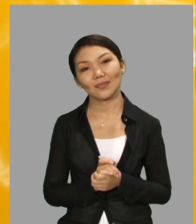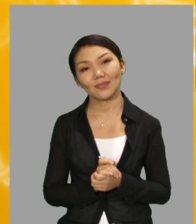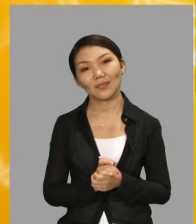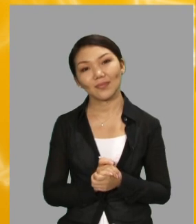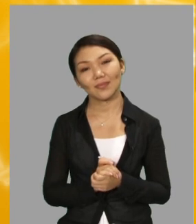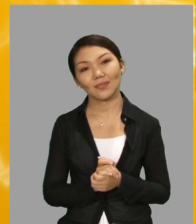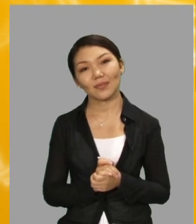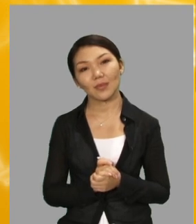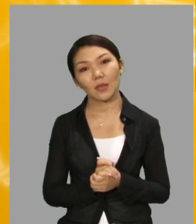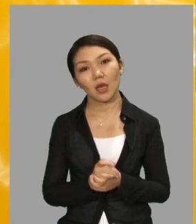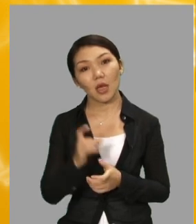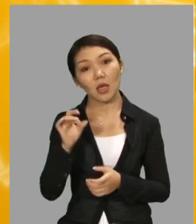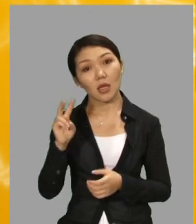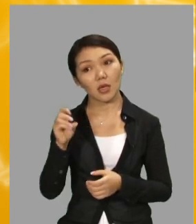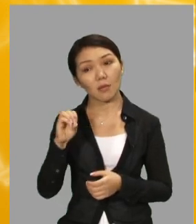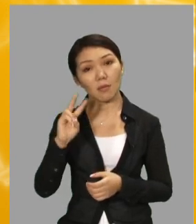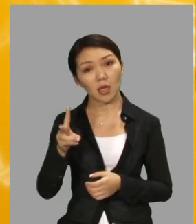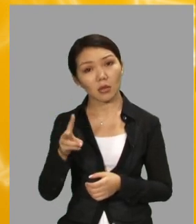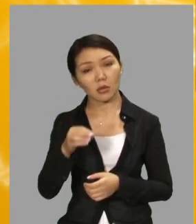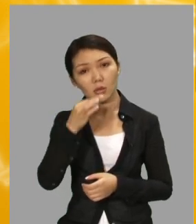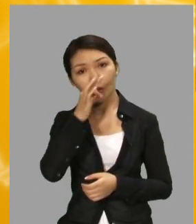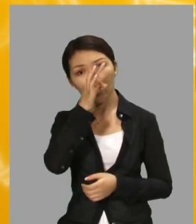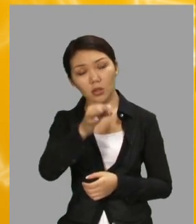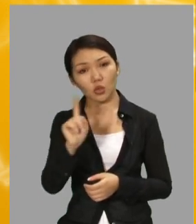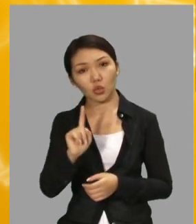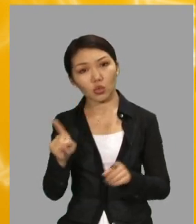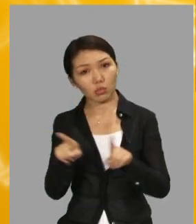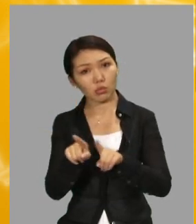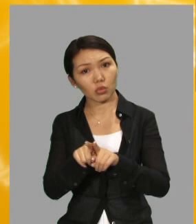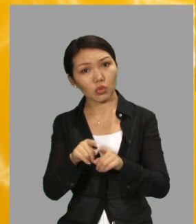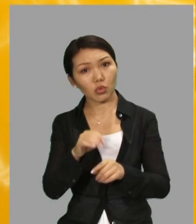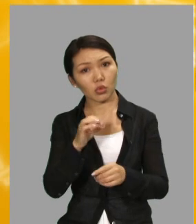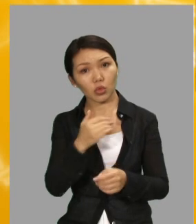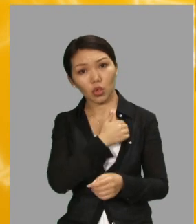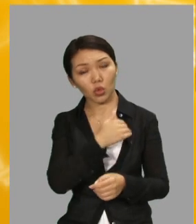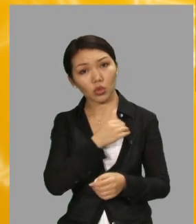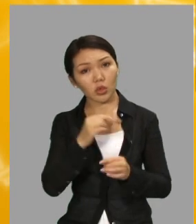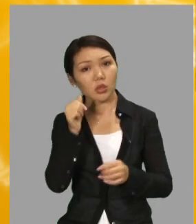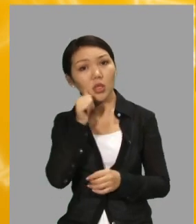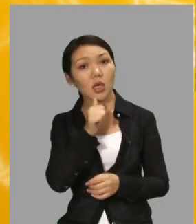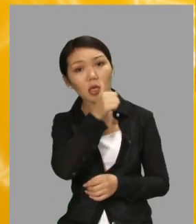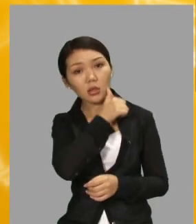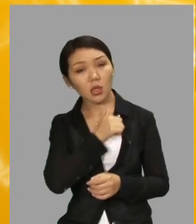А Эрмек сказал, что тоже хочет загадать им загадки.